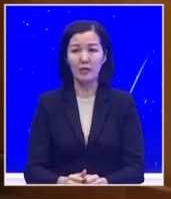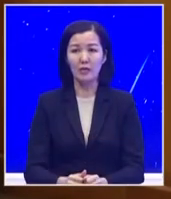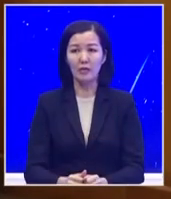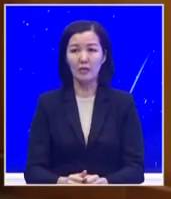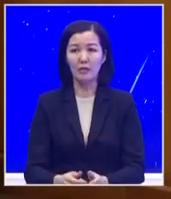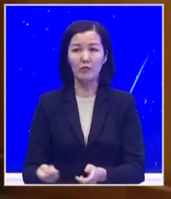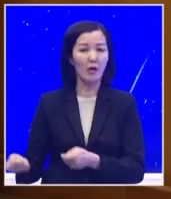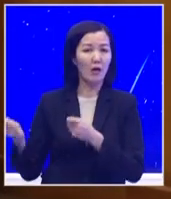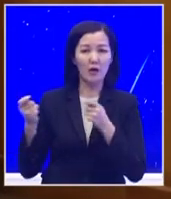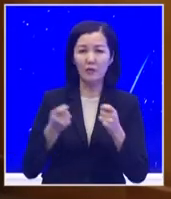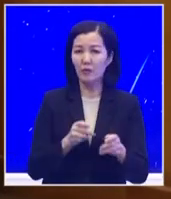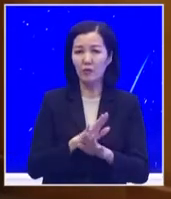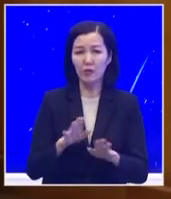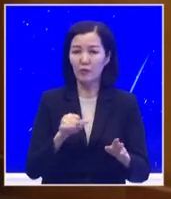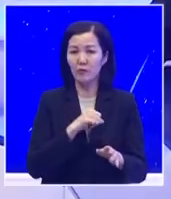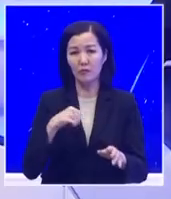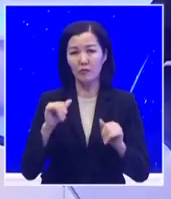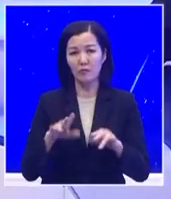келуге болмайды. Мен ойлаймын, онда керек емес.